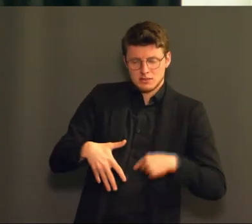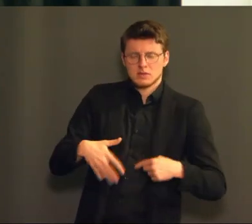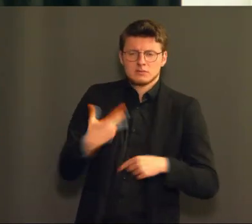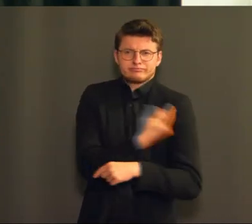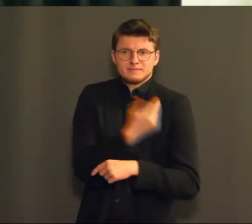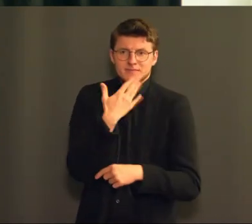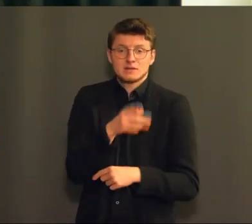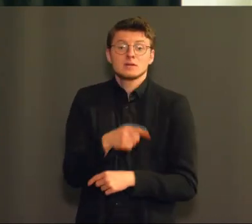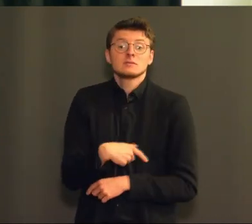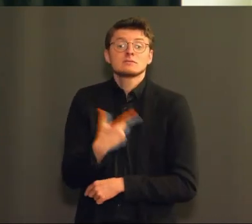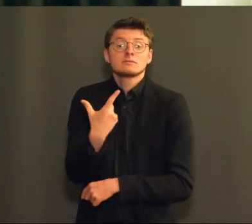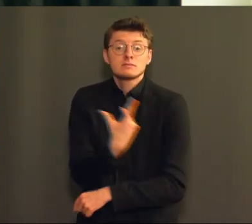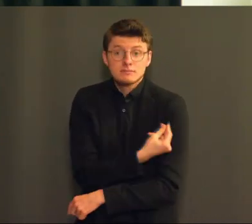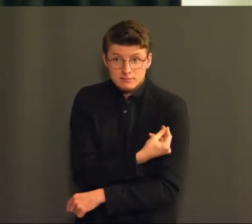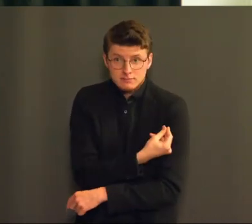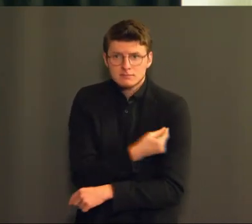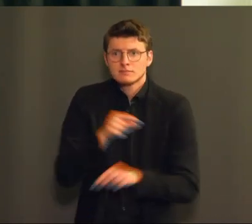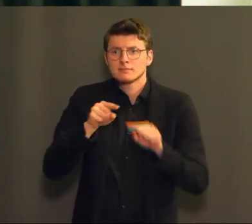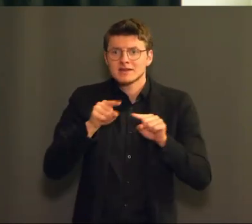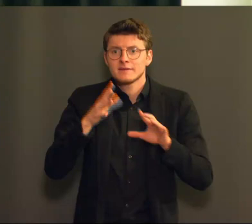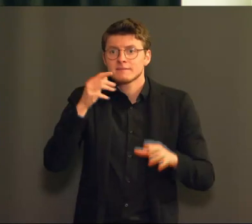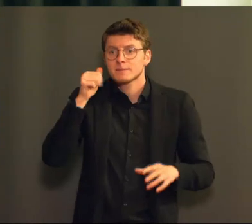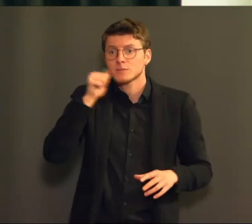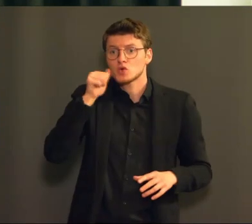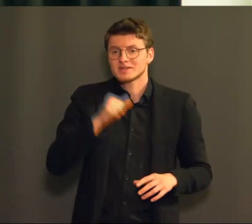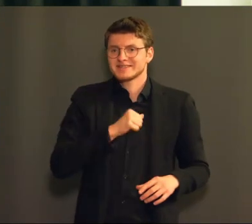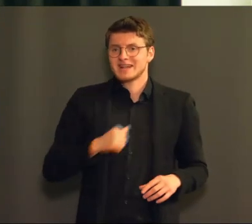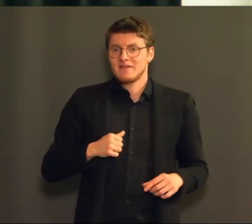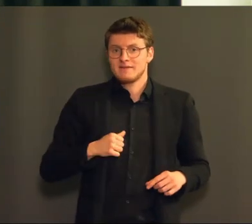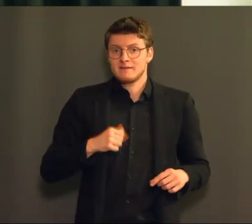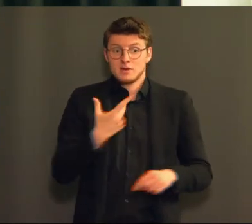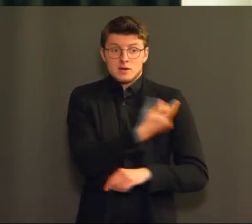deze vaccinatie worden dus zowel moeder als kind beschermd.